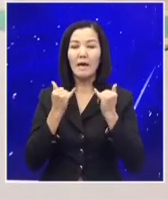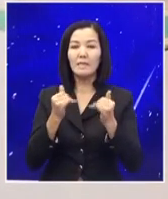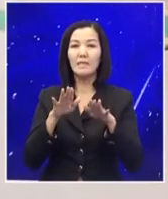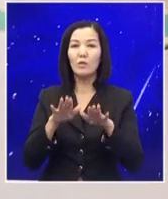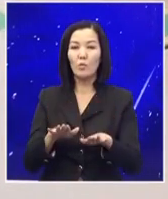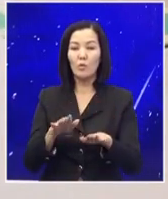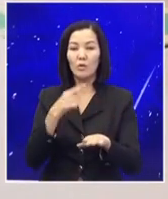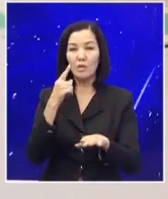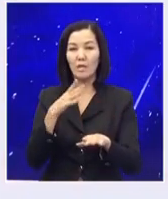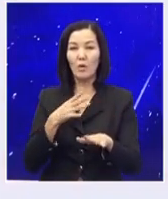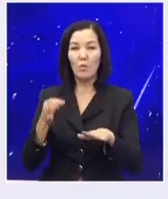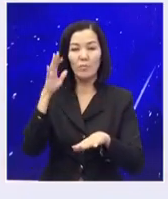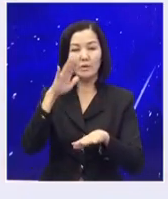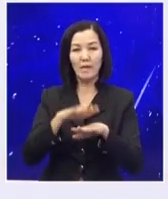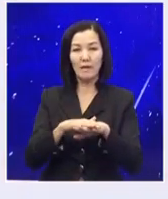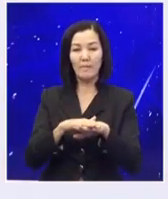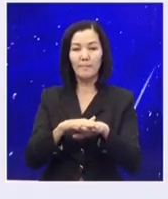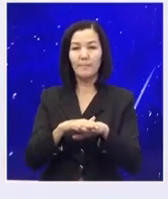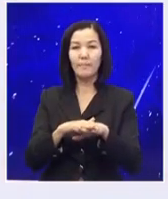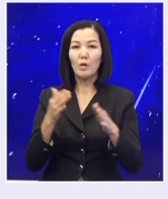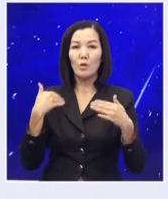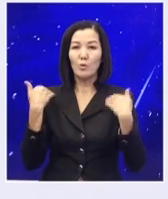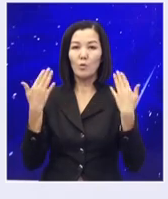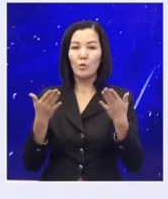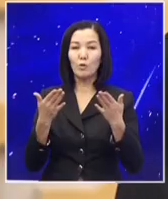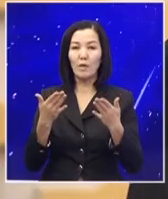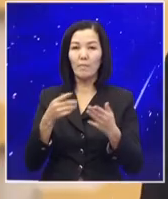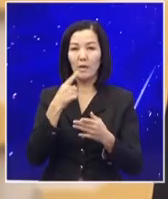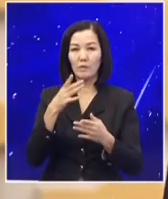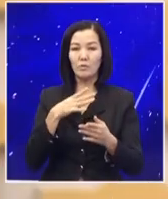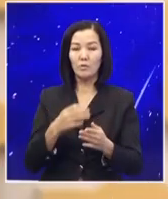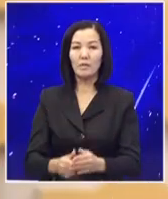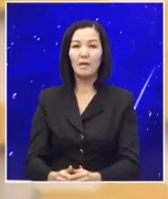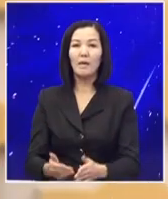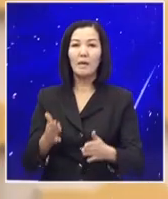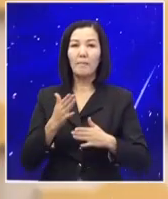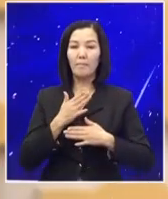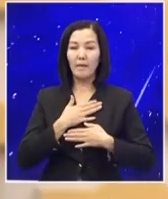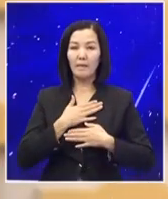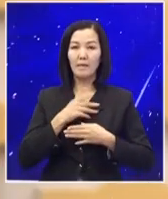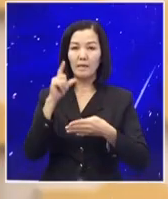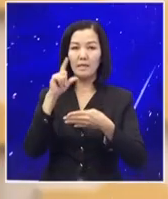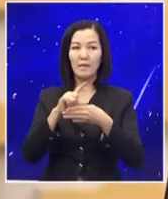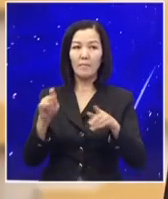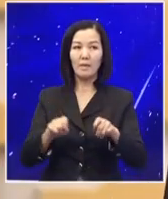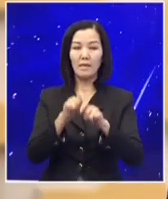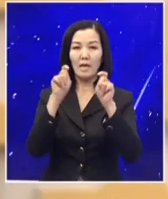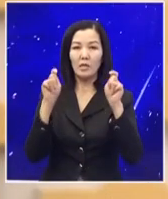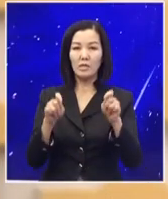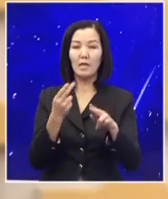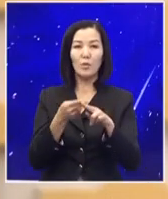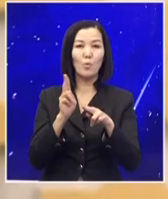орын деді облыс әкімі Амандық Баталов құттықтау сөзінде. Мен мынау керемет мешіт ашылғанға қуанып